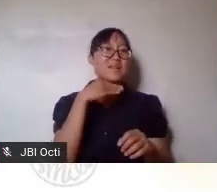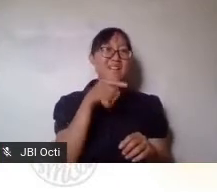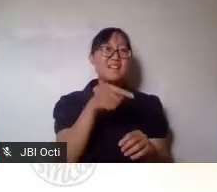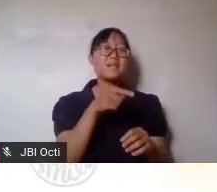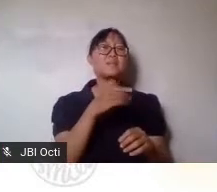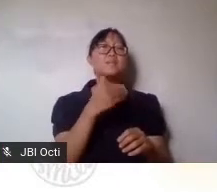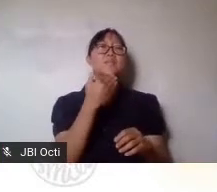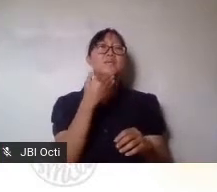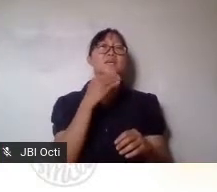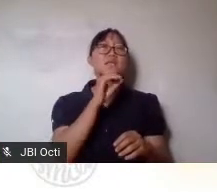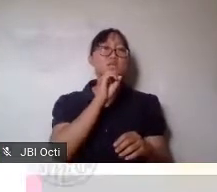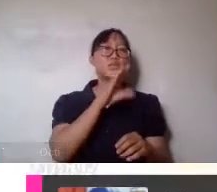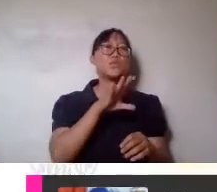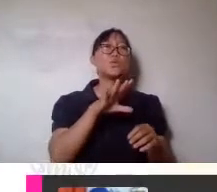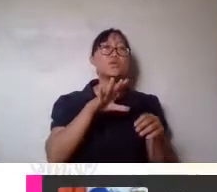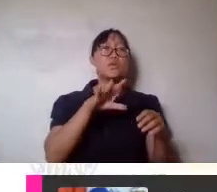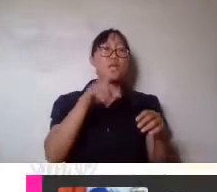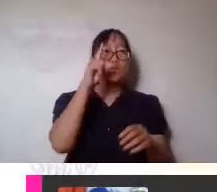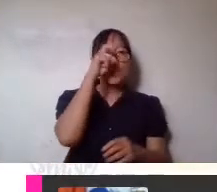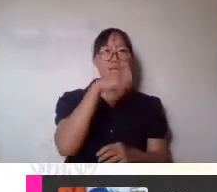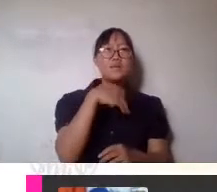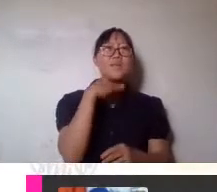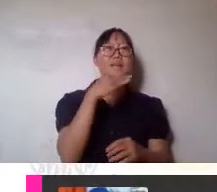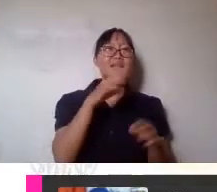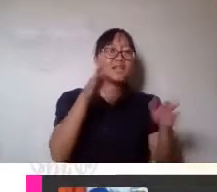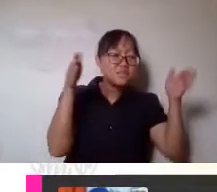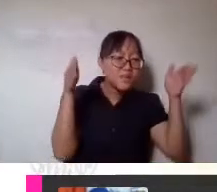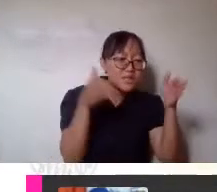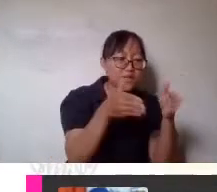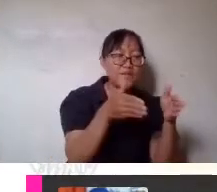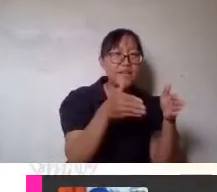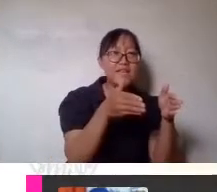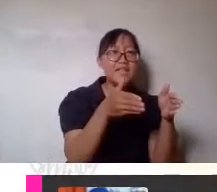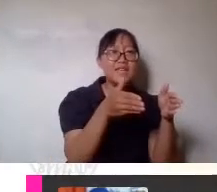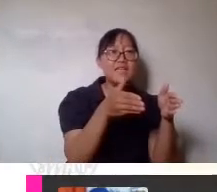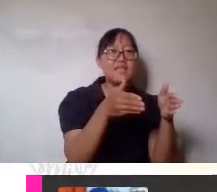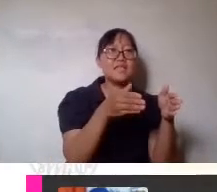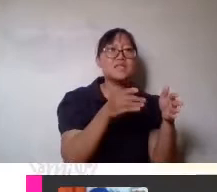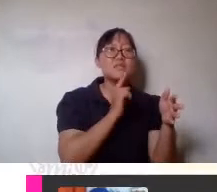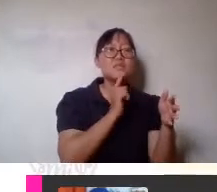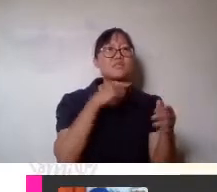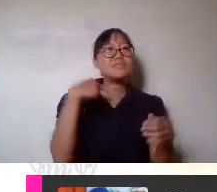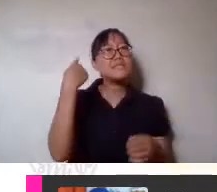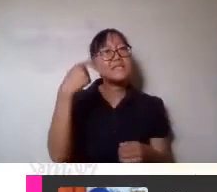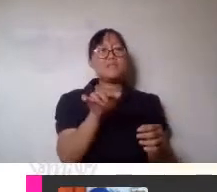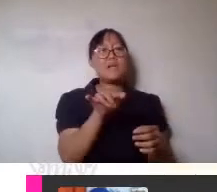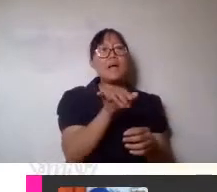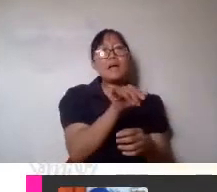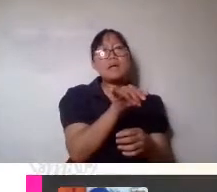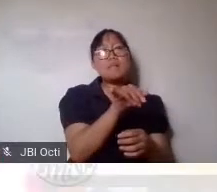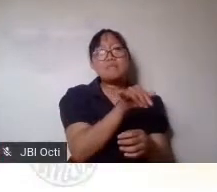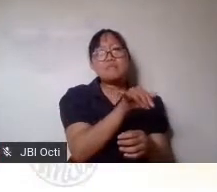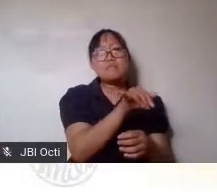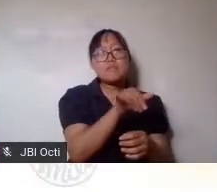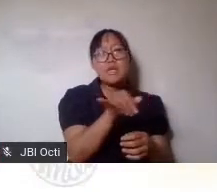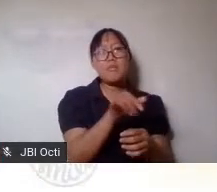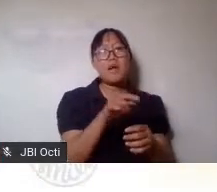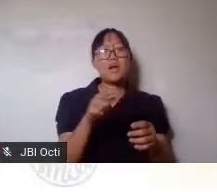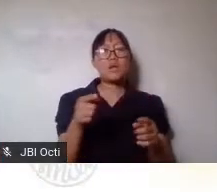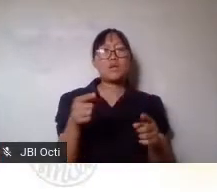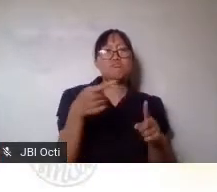ADHD sering sekali bersamaan dengan disleksi. Ya. Nah, oleh karena itu sebetulnya kalau di